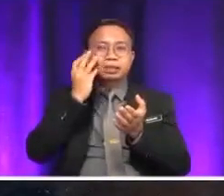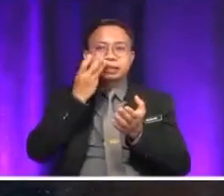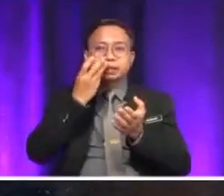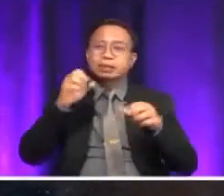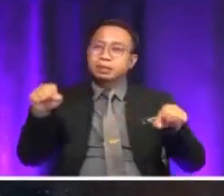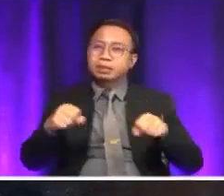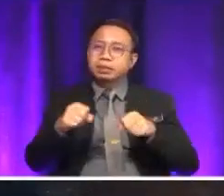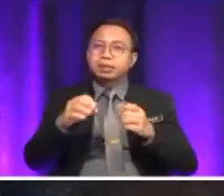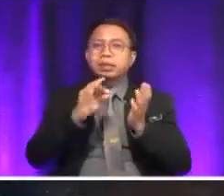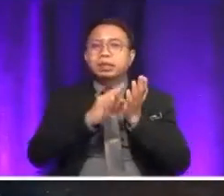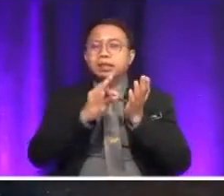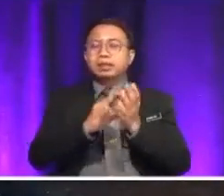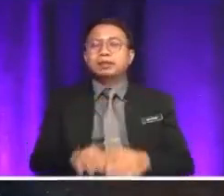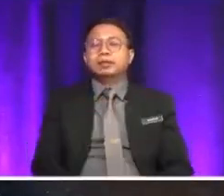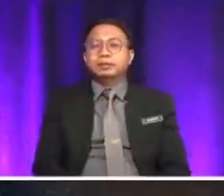ke?